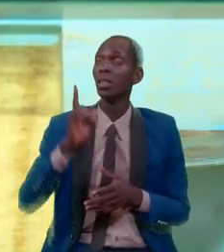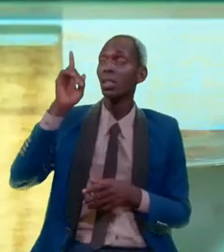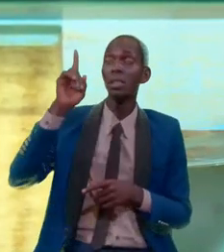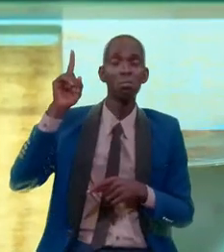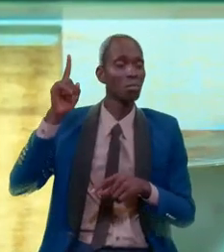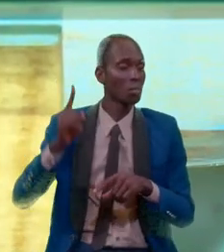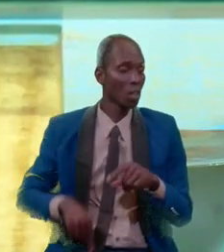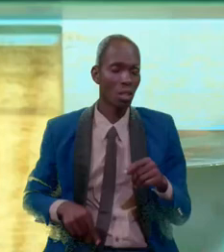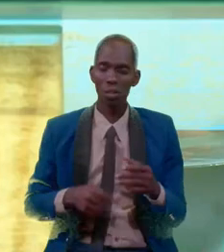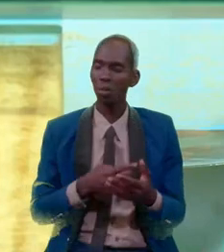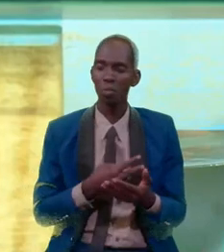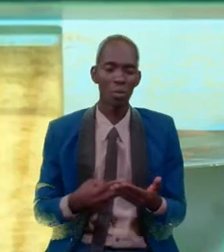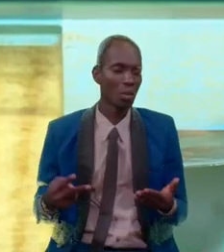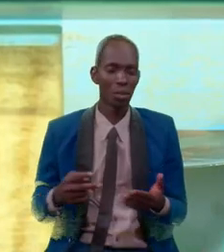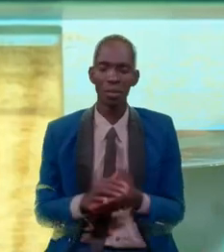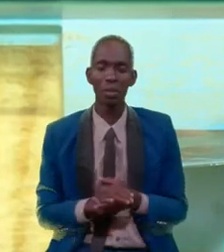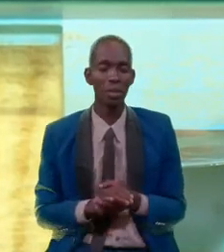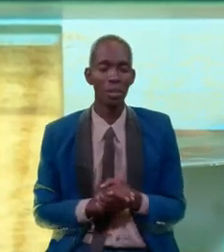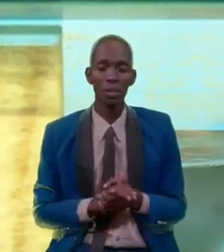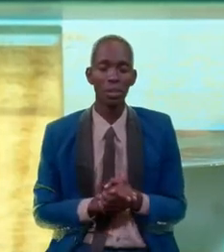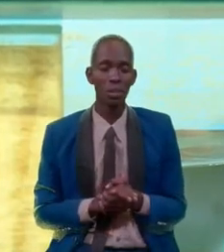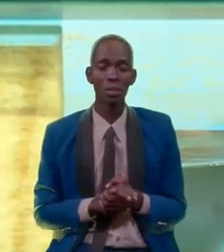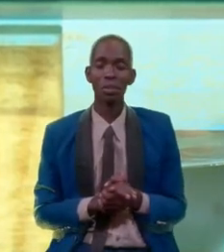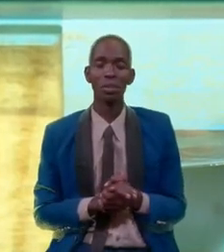Croyez-en lui, il ne peut jamais jouer.